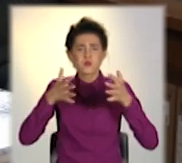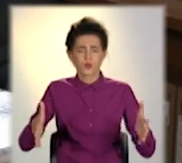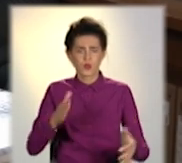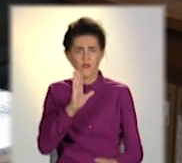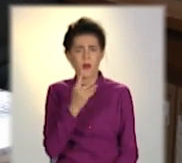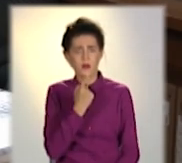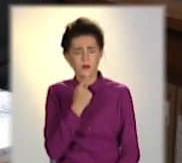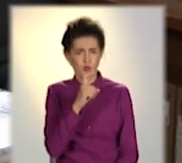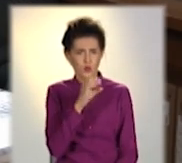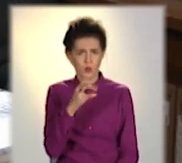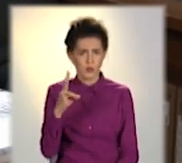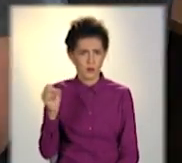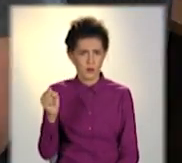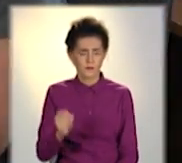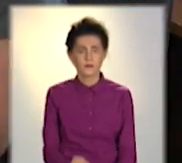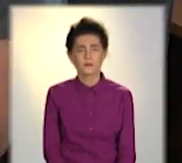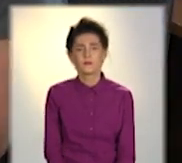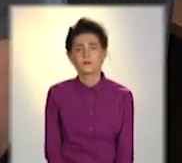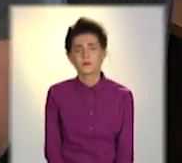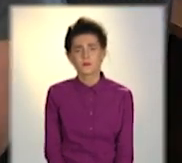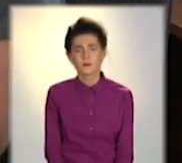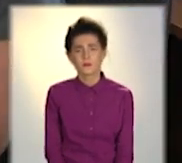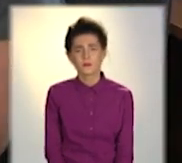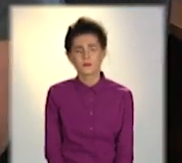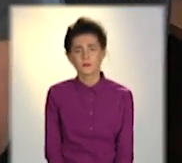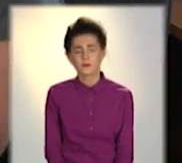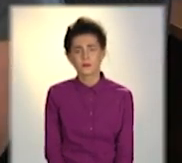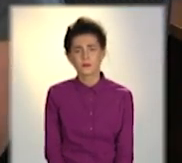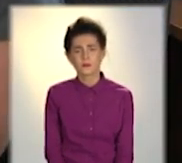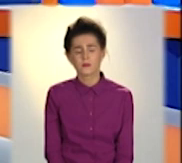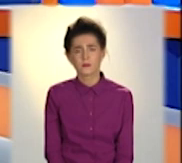зоні. Максим Чумак, Артем Карабецький, телеканал «Донбас».